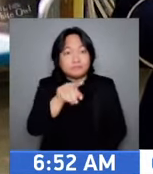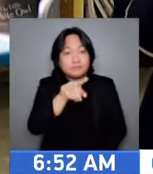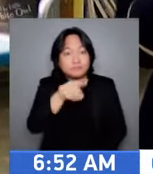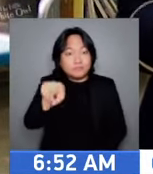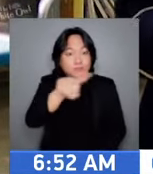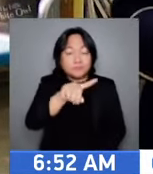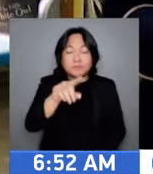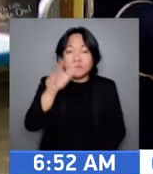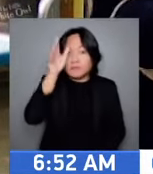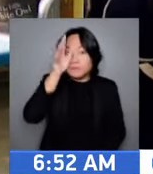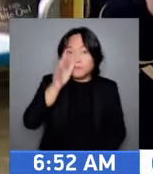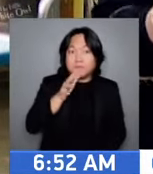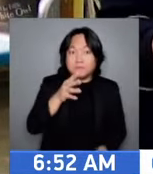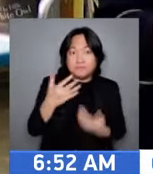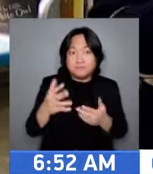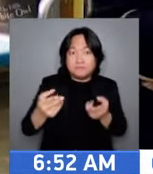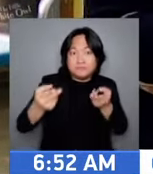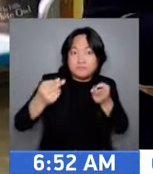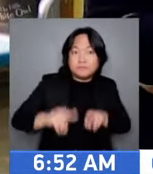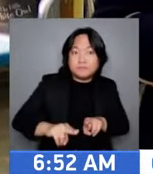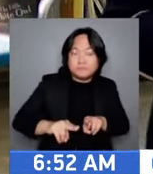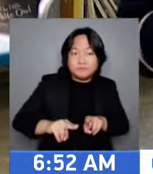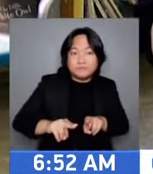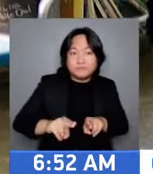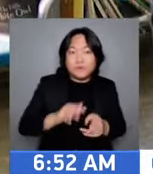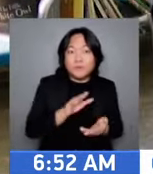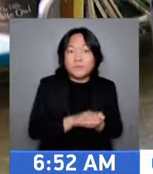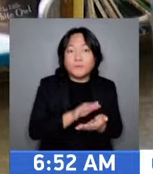dokumento mula sa school ng mga anak ninyo?